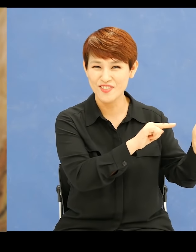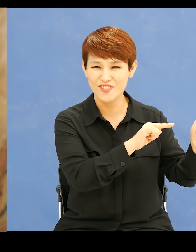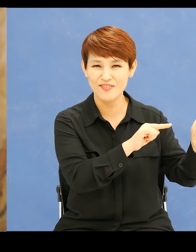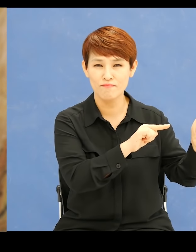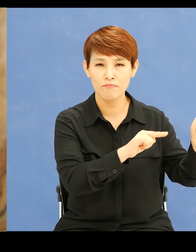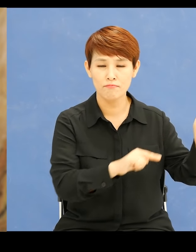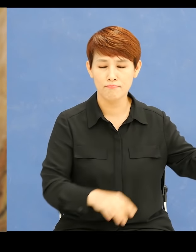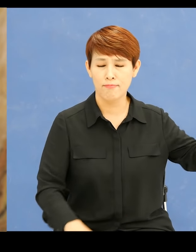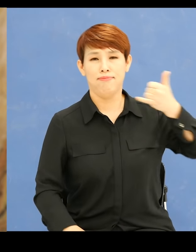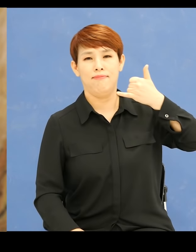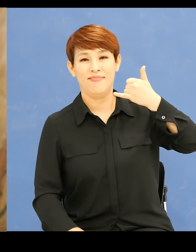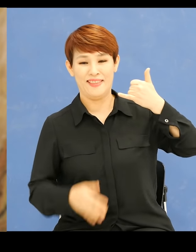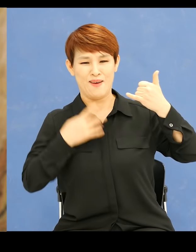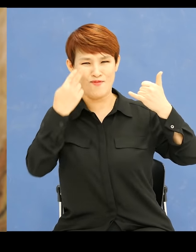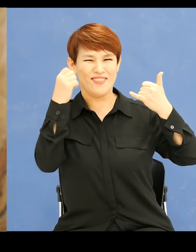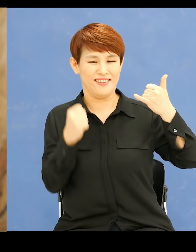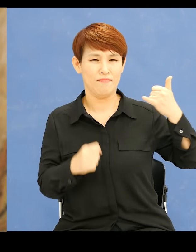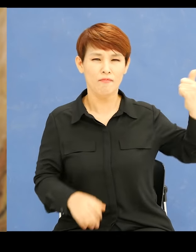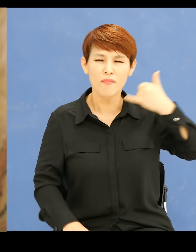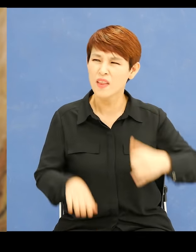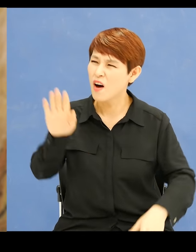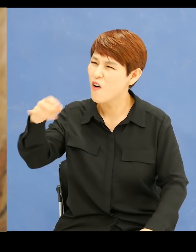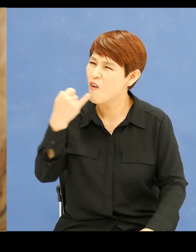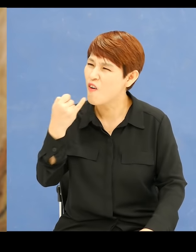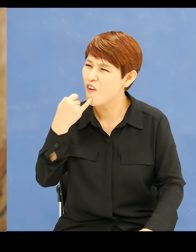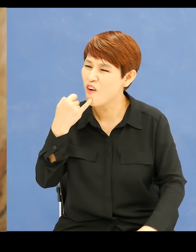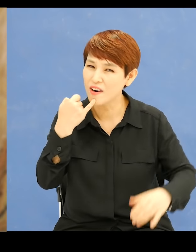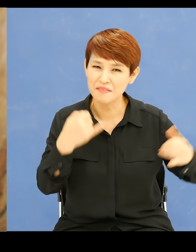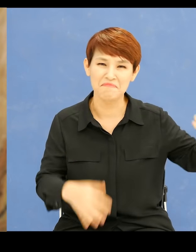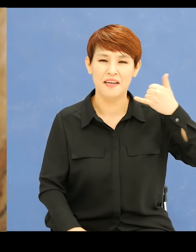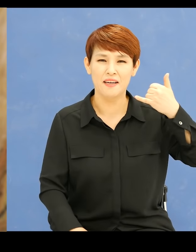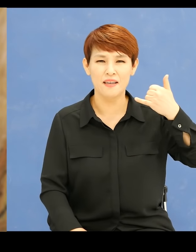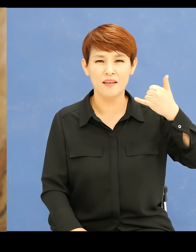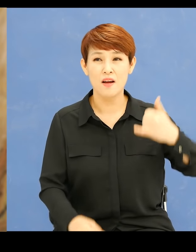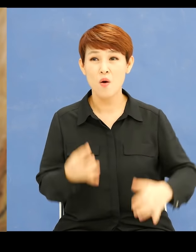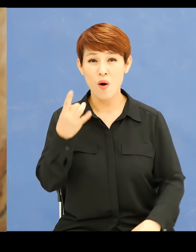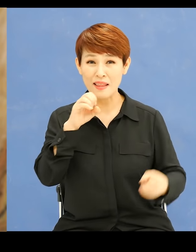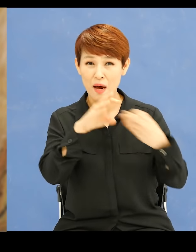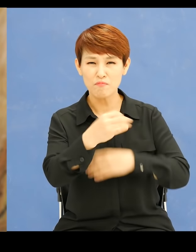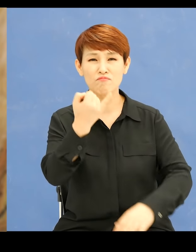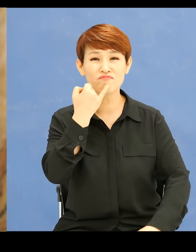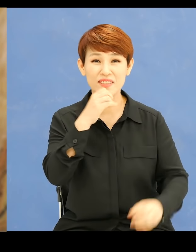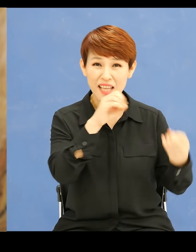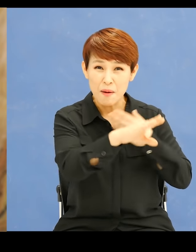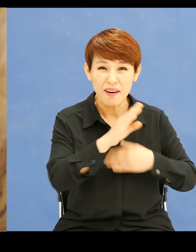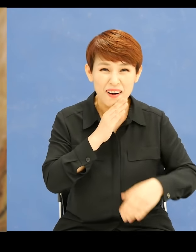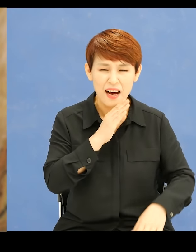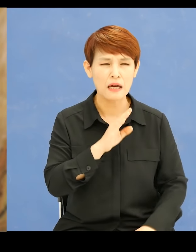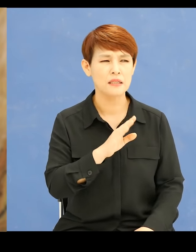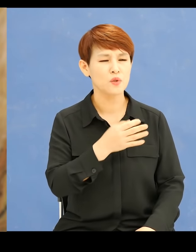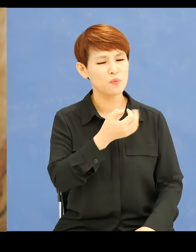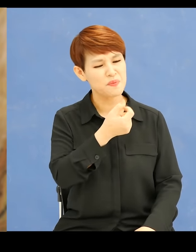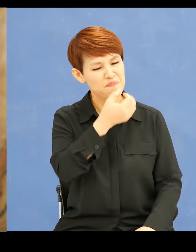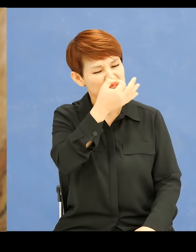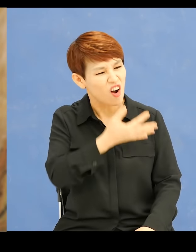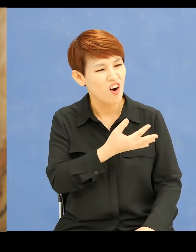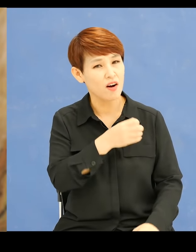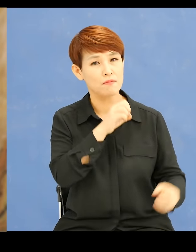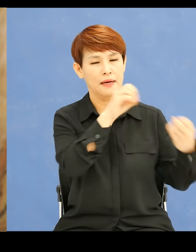목사님이 미국으로 전화를 한 거예요. 예. 너 괜찮냐? 그래서 뭐 보통은 괜찮다 그러는데 그때는 조금